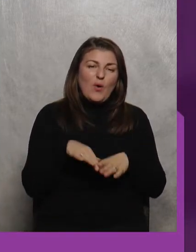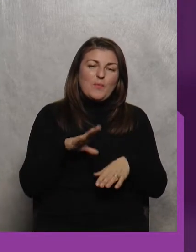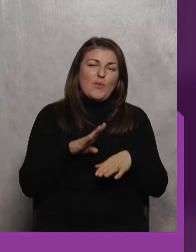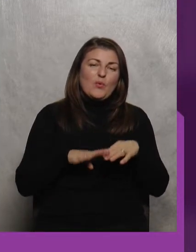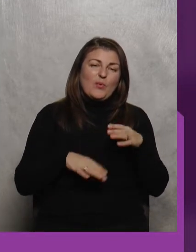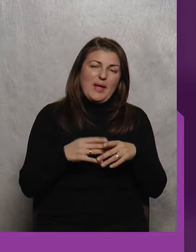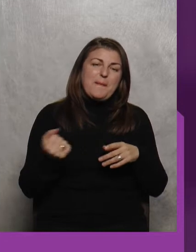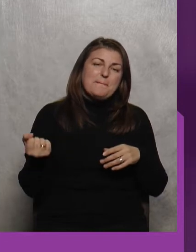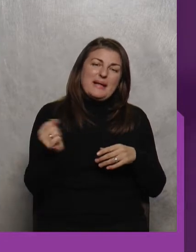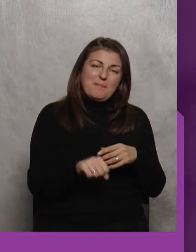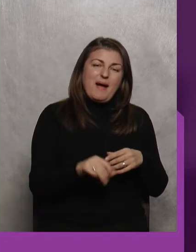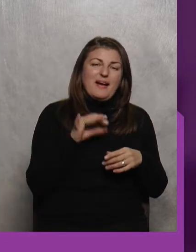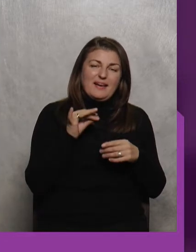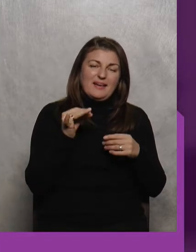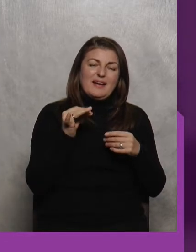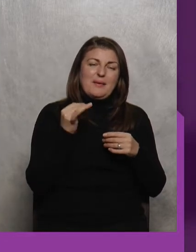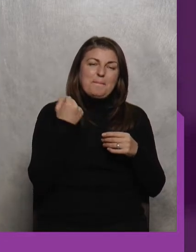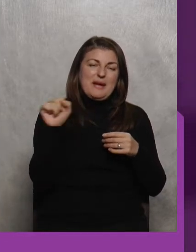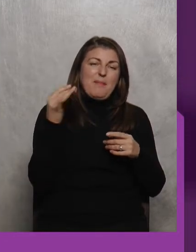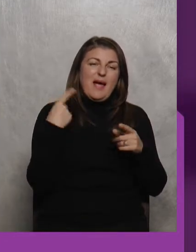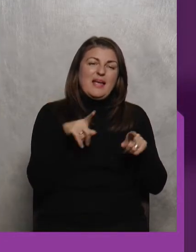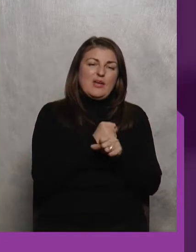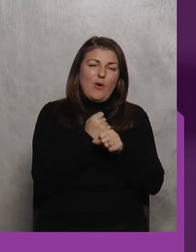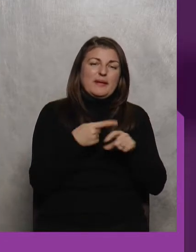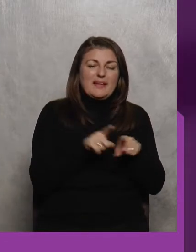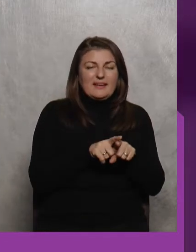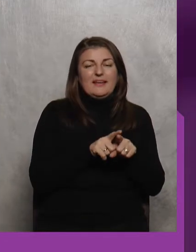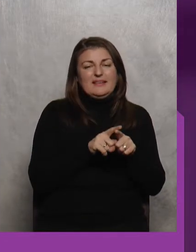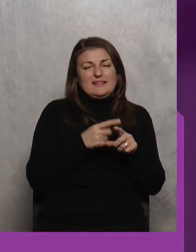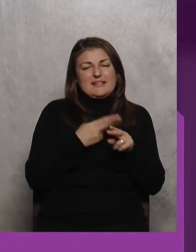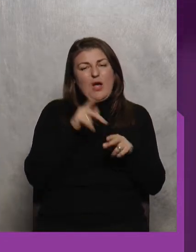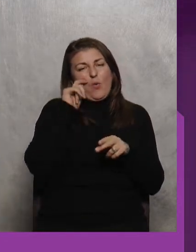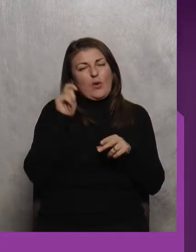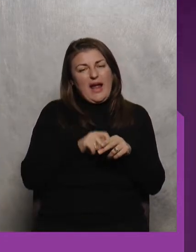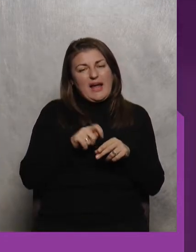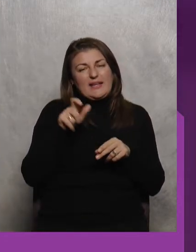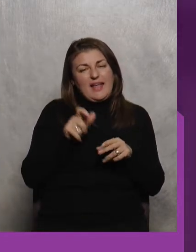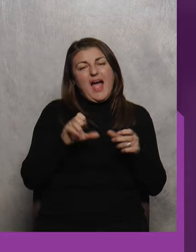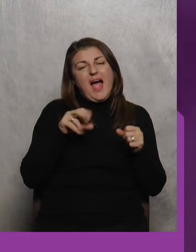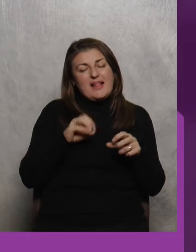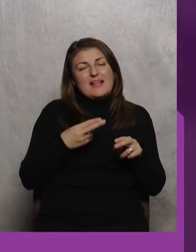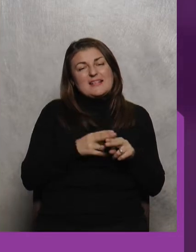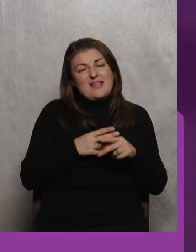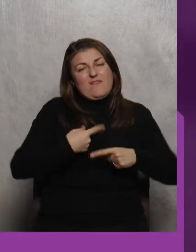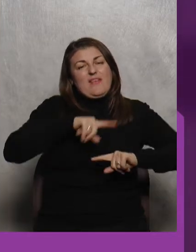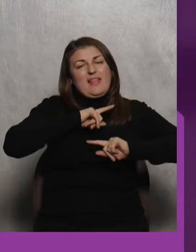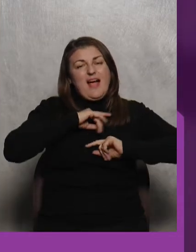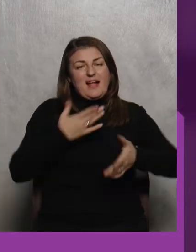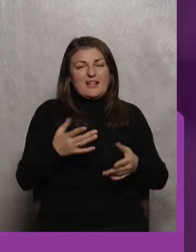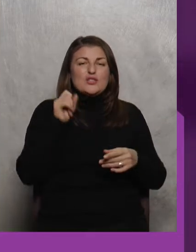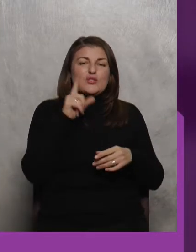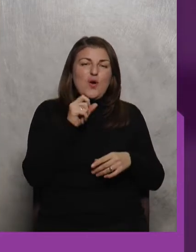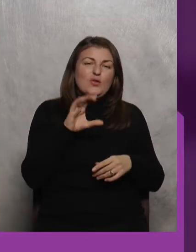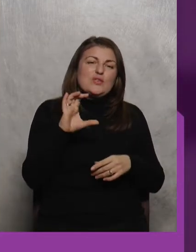руки перемагає, і такі робить це українка, але ж це фінал,